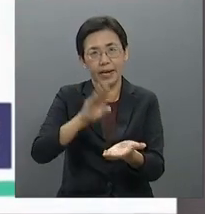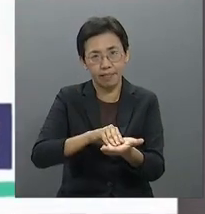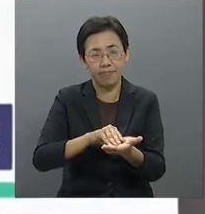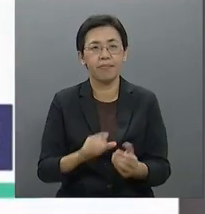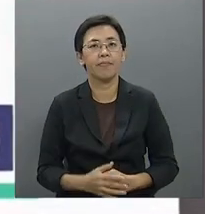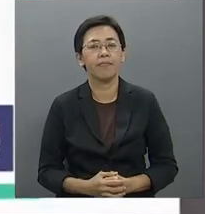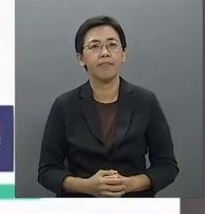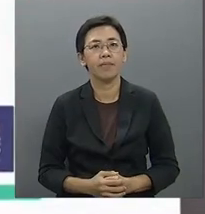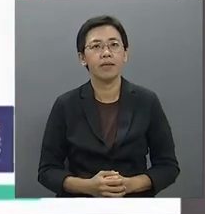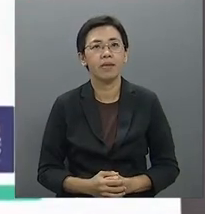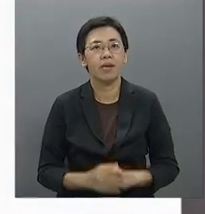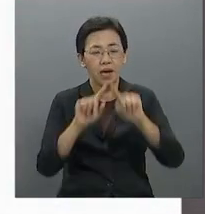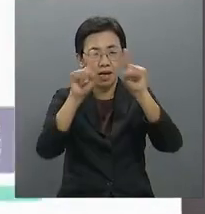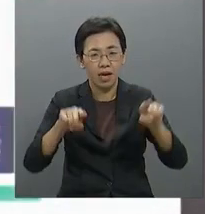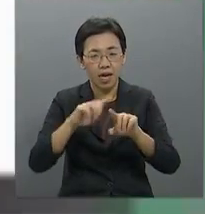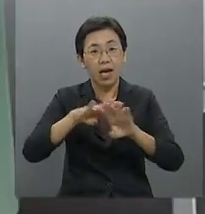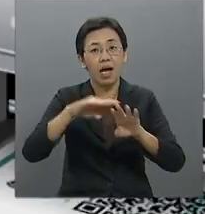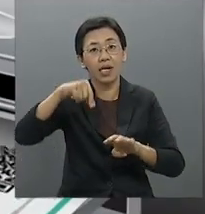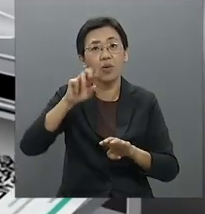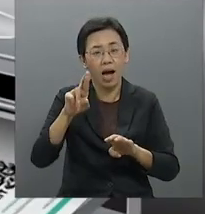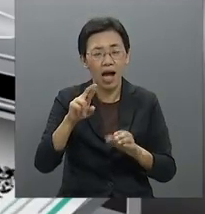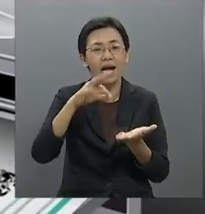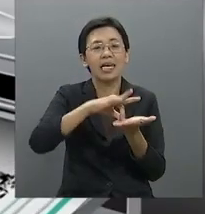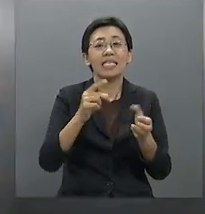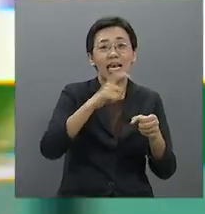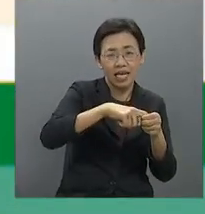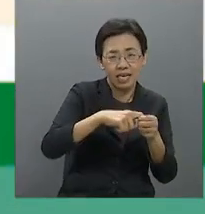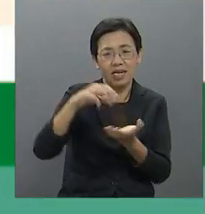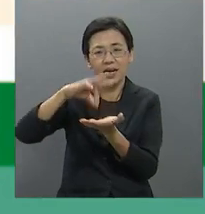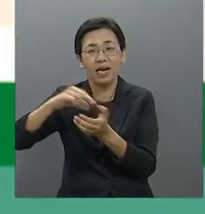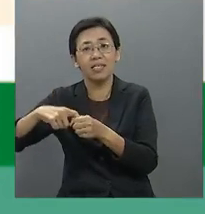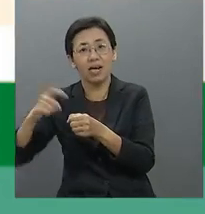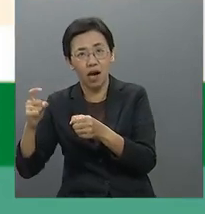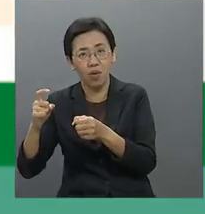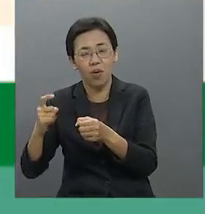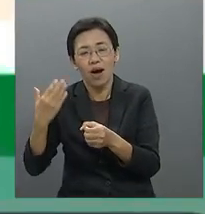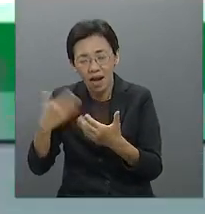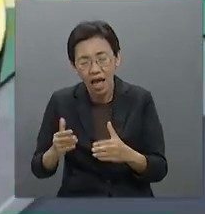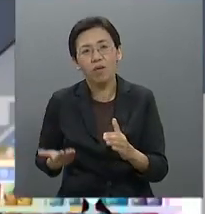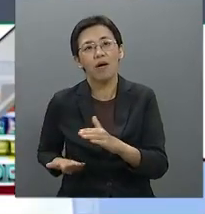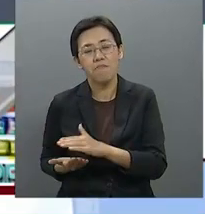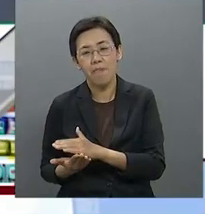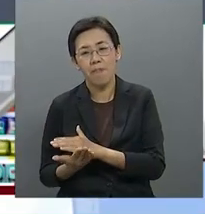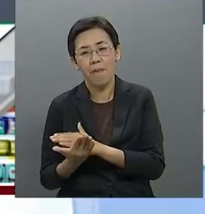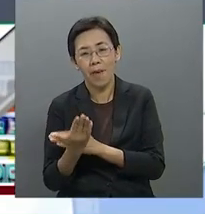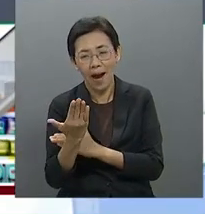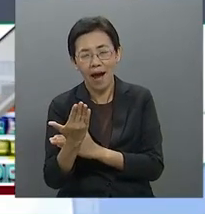รับ QR Check-Inะ Check-Outพิมพ QR ติดแสดงน่าสถานประกอบการ